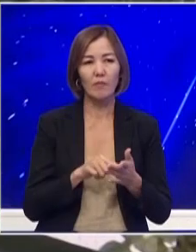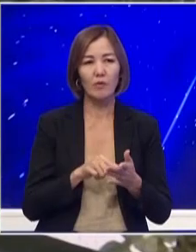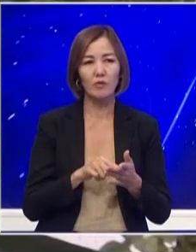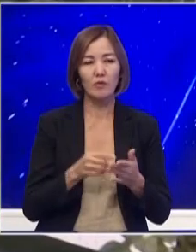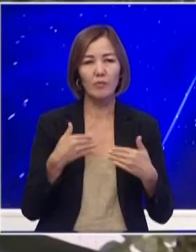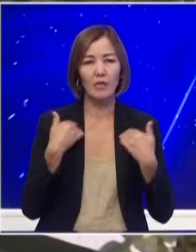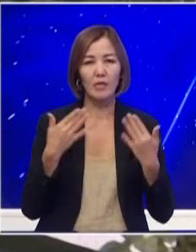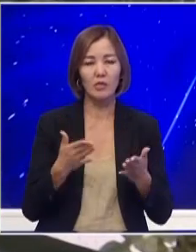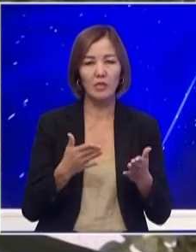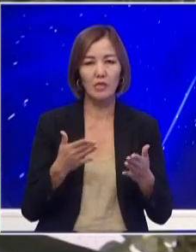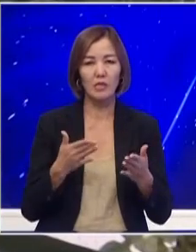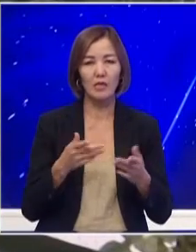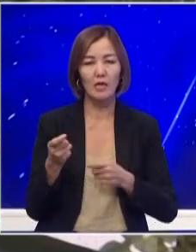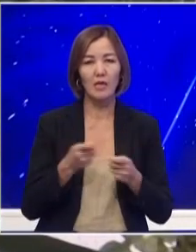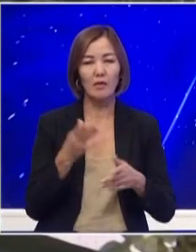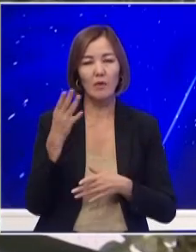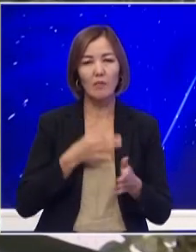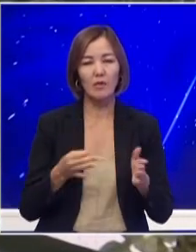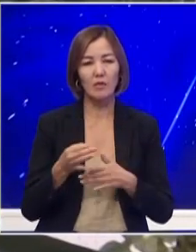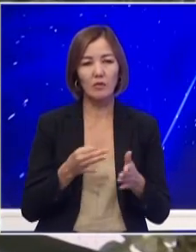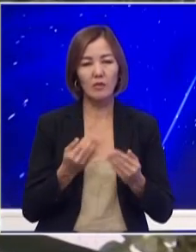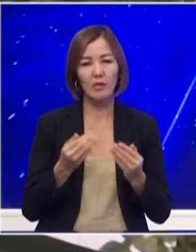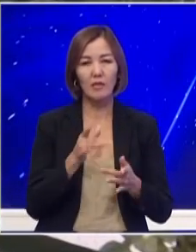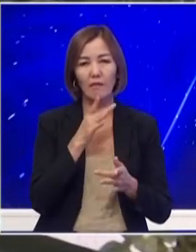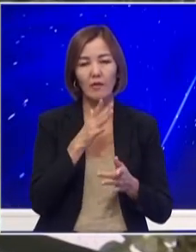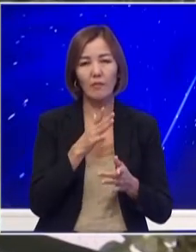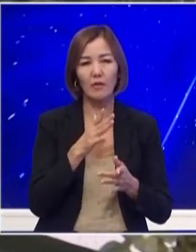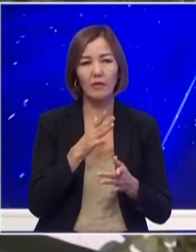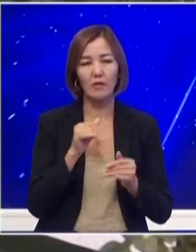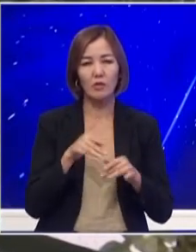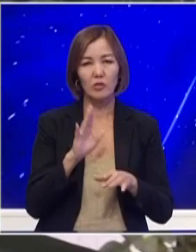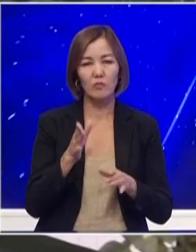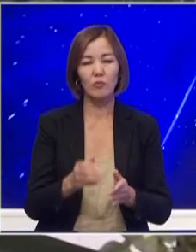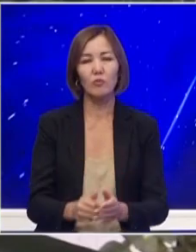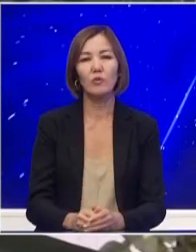из предложений, направленных в Акимат Алматинской области, в настоящее время принимаются меры.